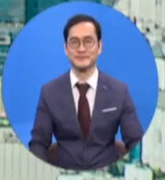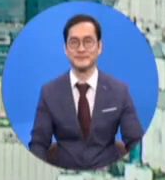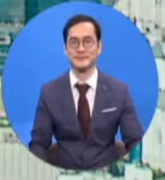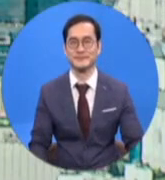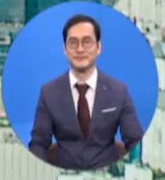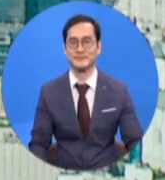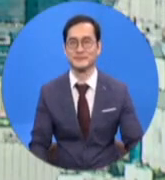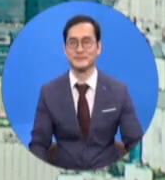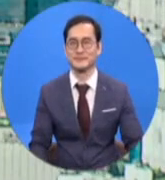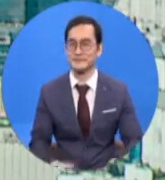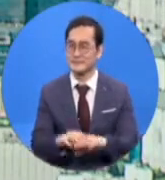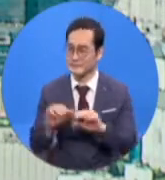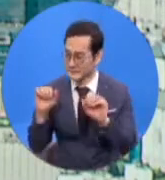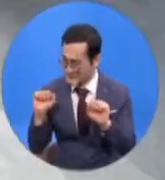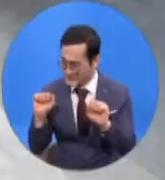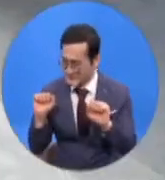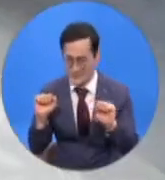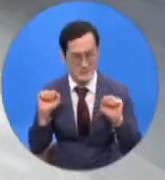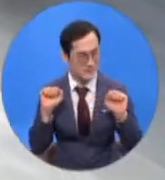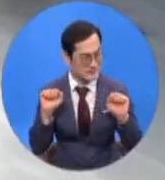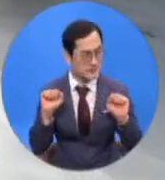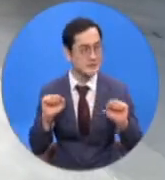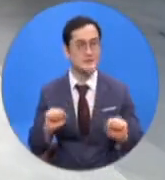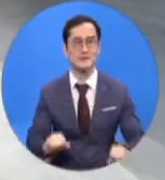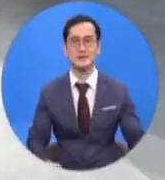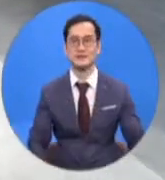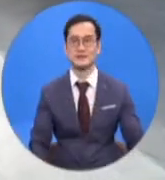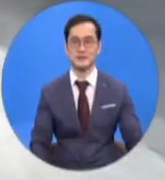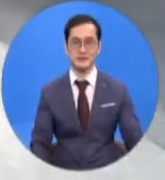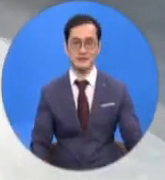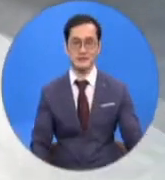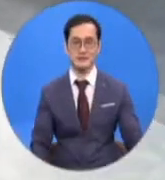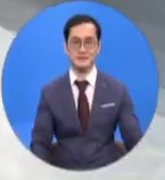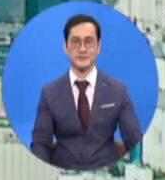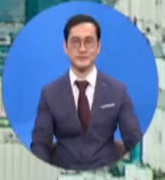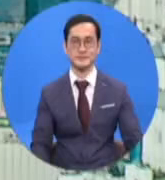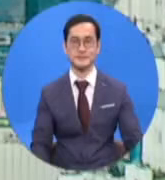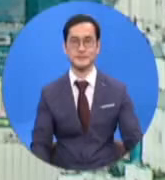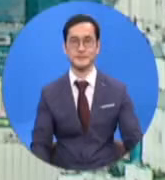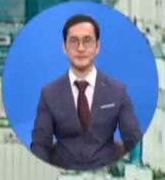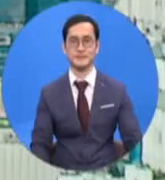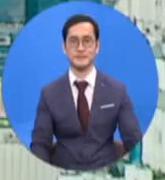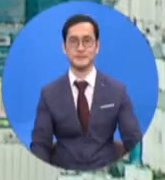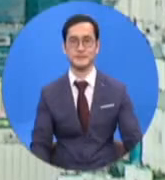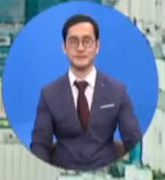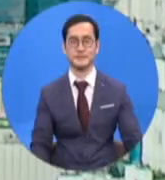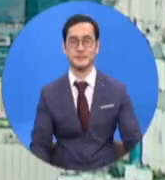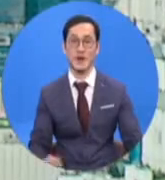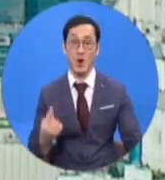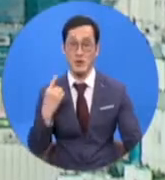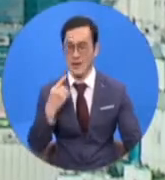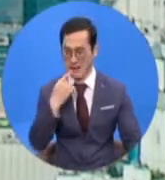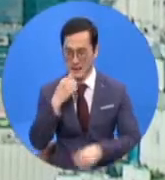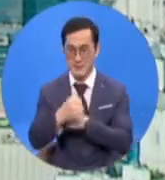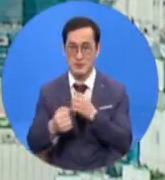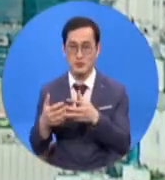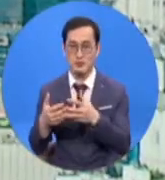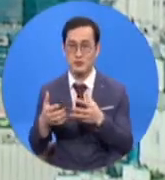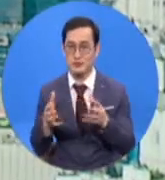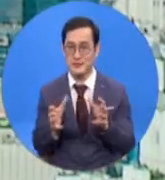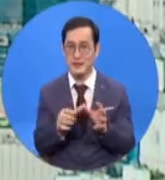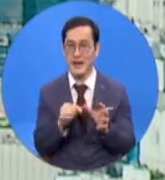백성 문 변호사 세 분입니다 안녕하십니까 어서 애거서 있죠 자 어제 민주당 봉 경선 제